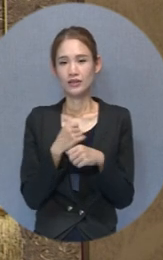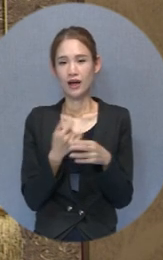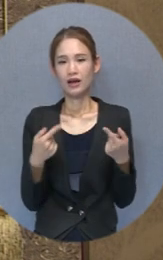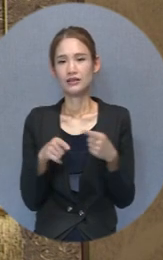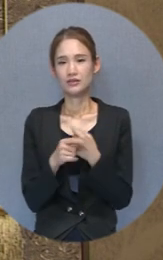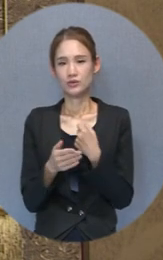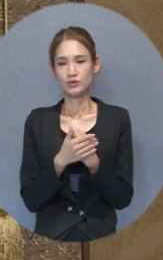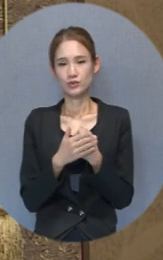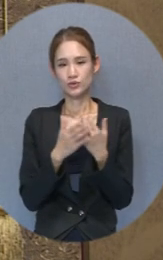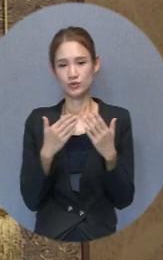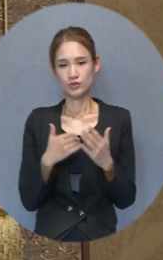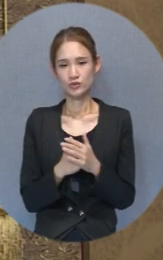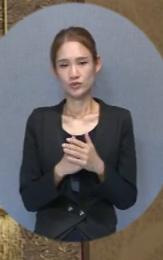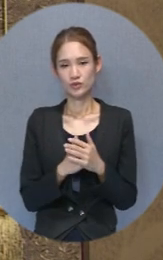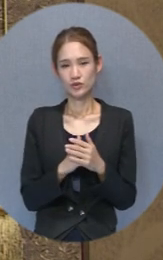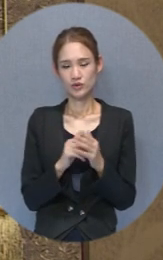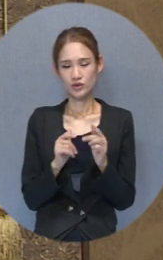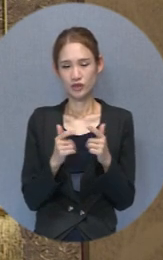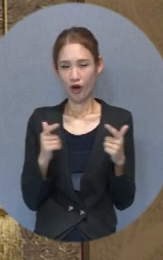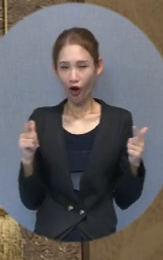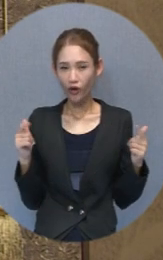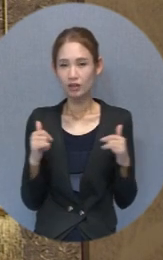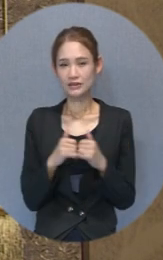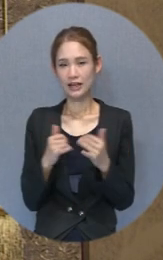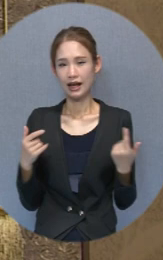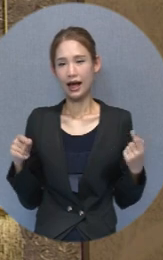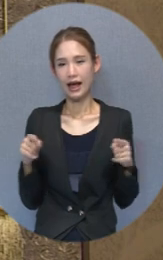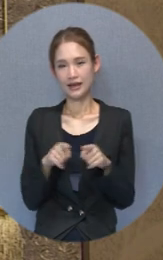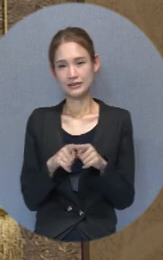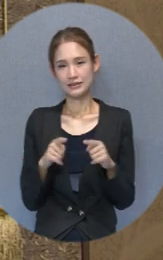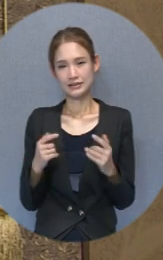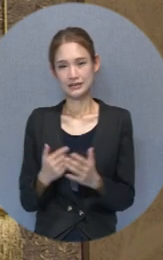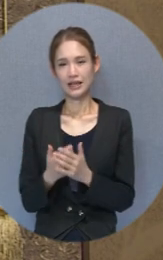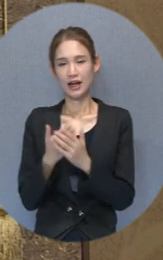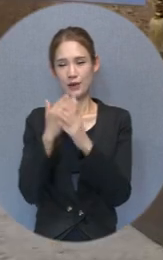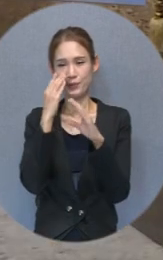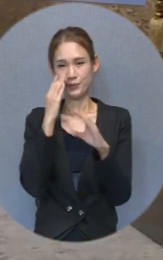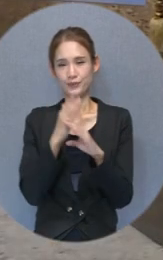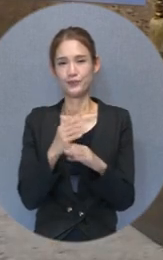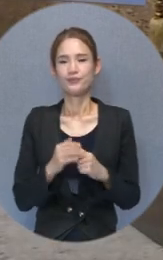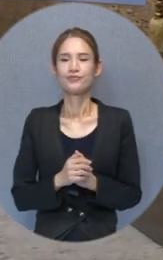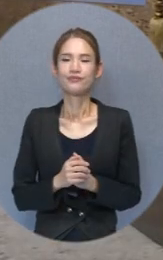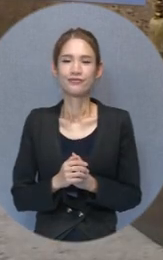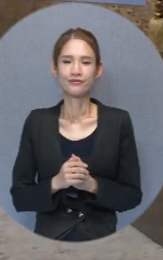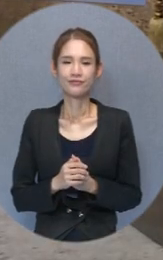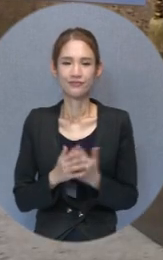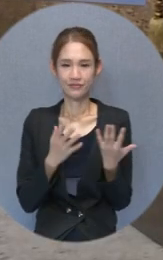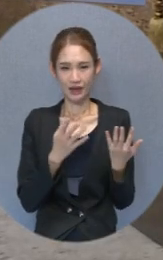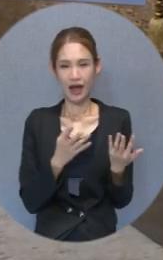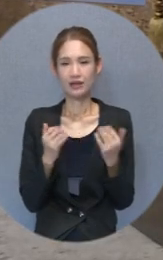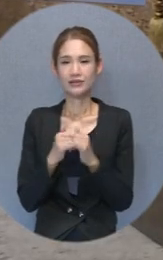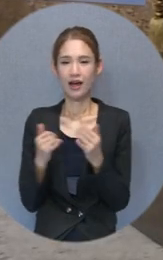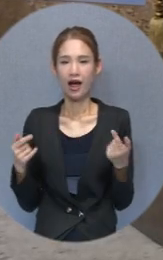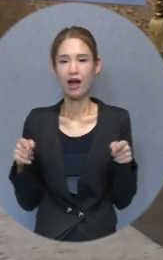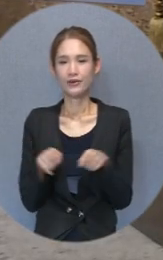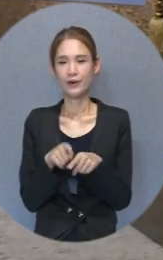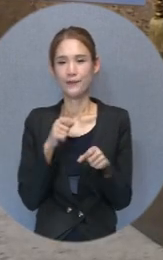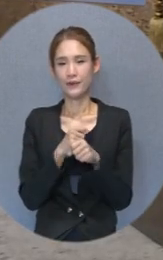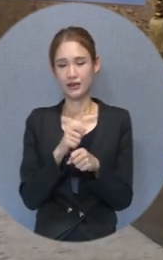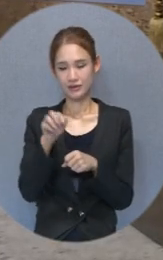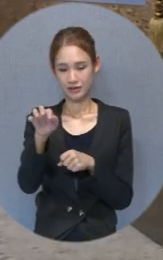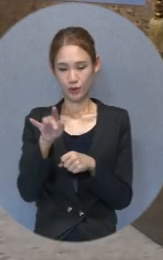계시고요. 네, 여러분들이 같이 개발에는 참여를 하고 계세요. 네, 정말 많은 사람들이 함께 만드는 이제